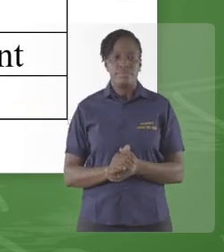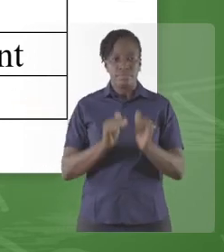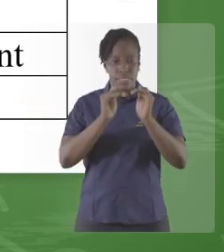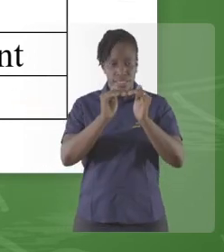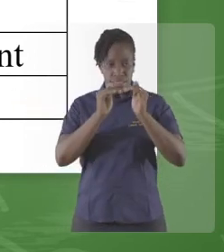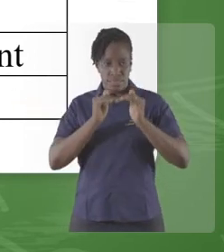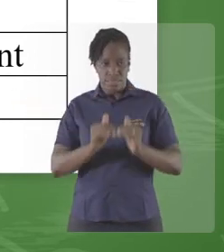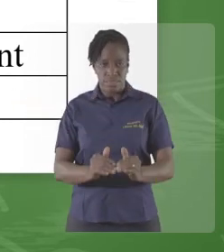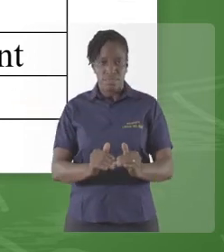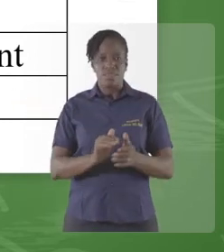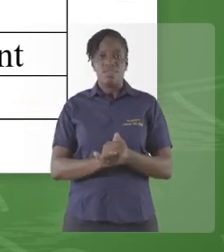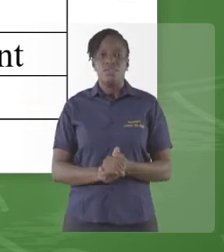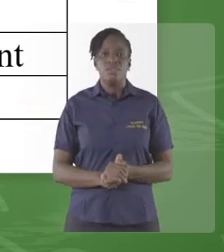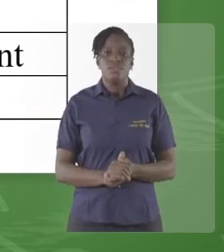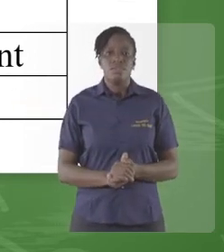parfait.